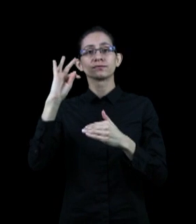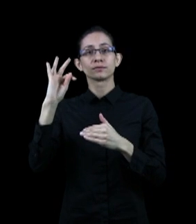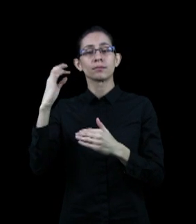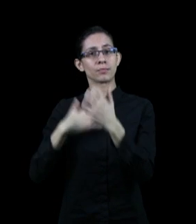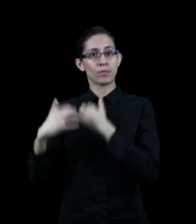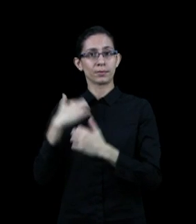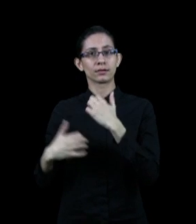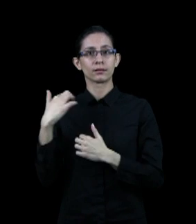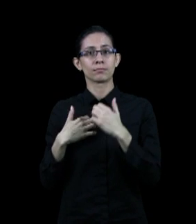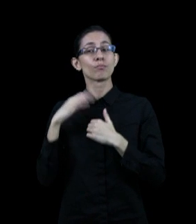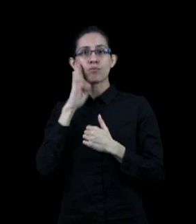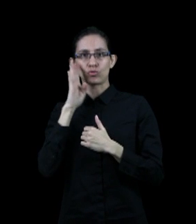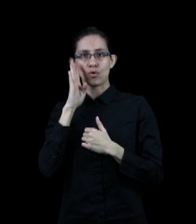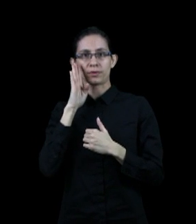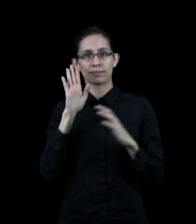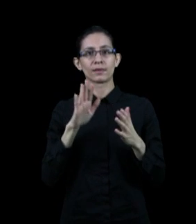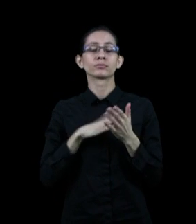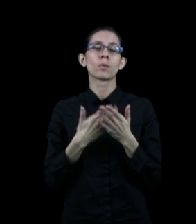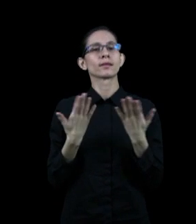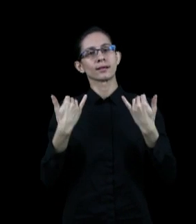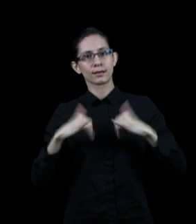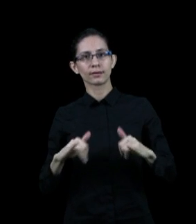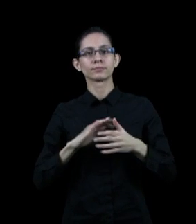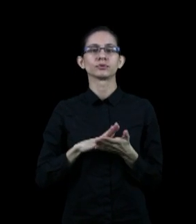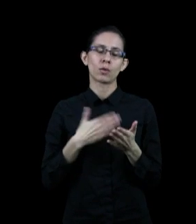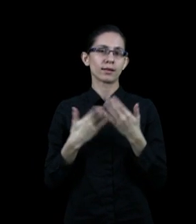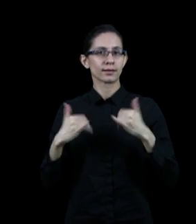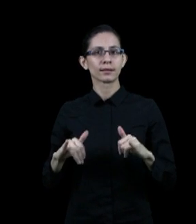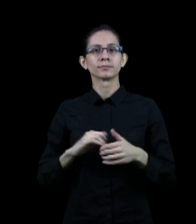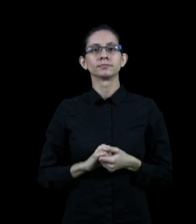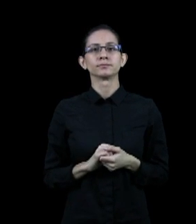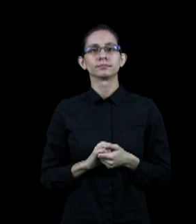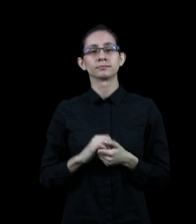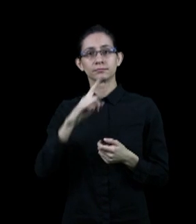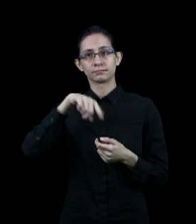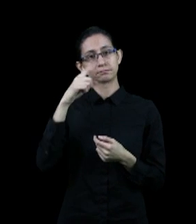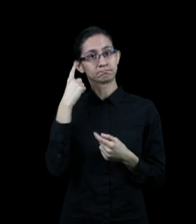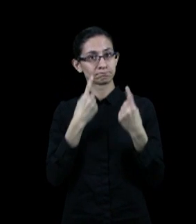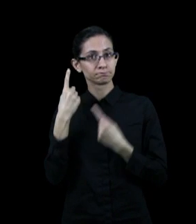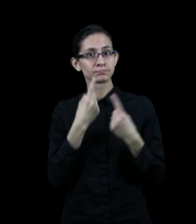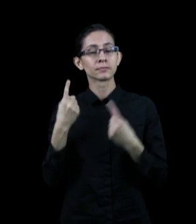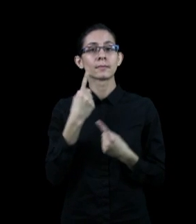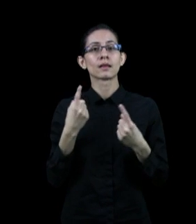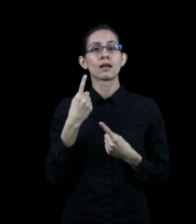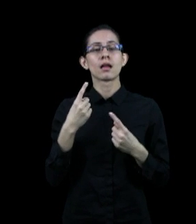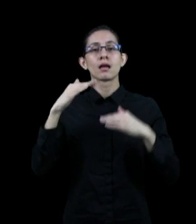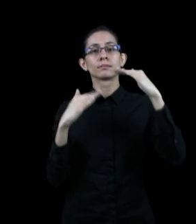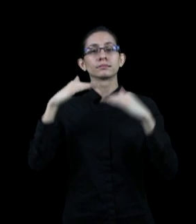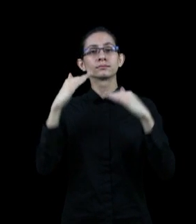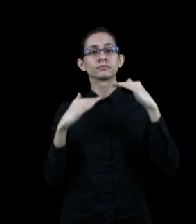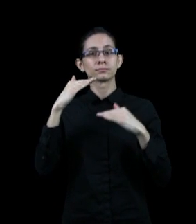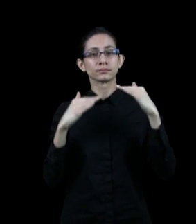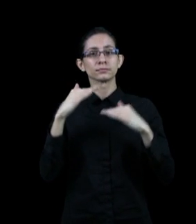podobnie jak przy elastyczności popytu, różne scenariusze. Zastanówmy się, w jakiej sytuacji podaż jest nieelastyczna.